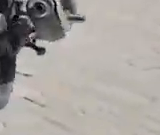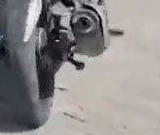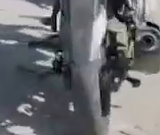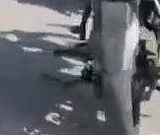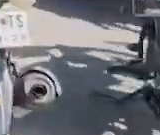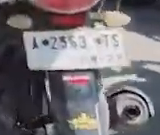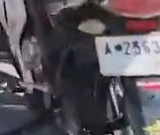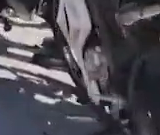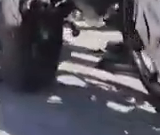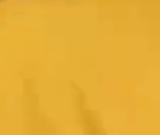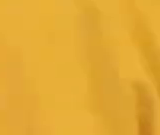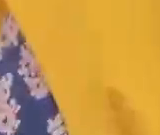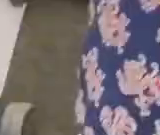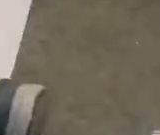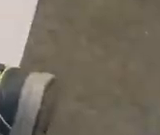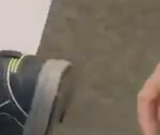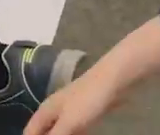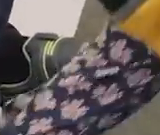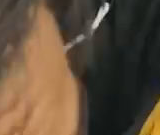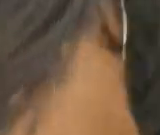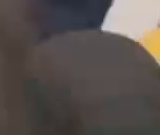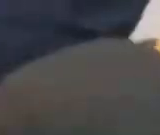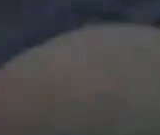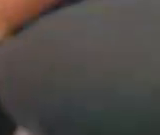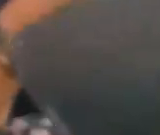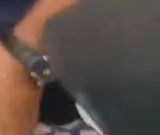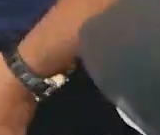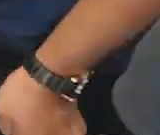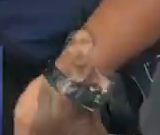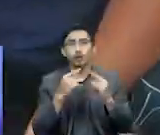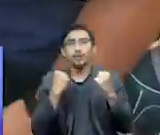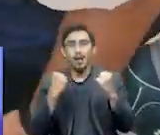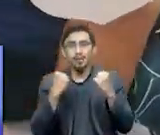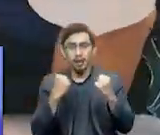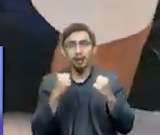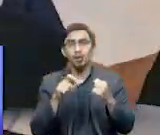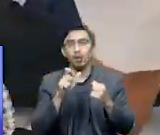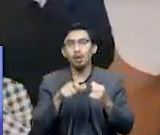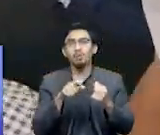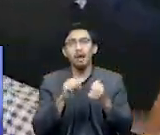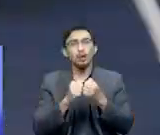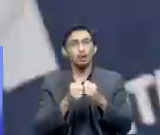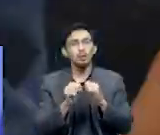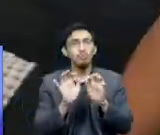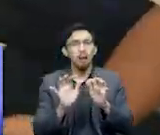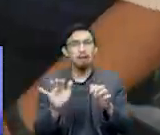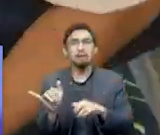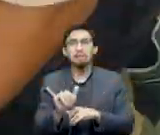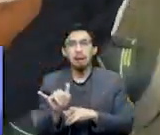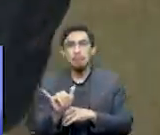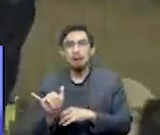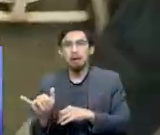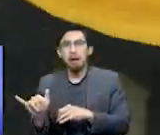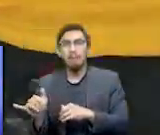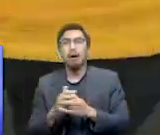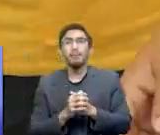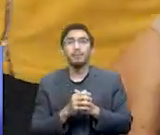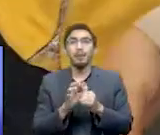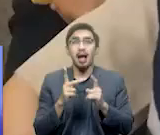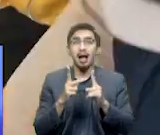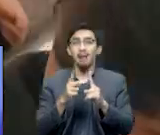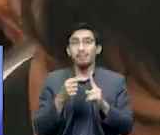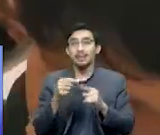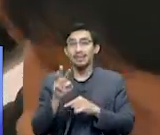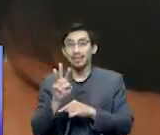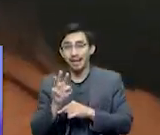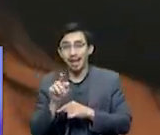tengah antrian. Di posko kesehatan juga ditemukan sejumlah pemudik dengan kasus serupa. Pada Hamin 3 Lebaran, antrian pemudik sepeda